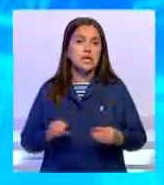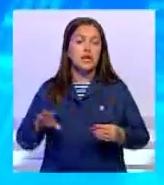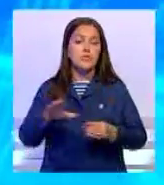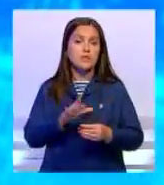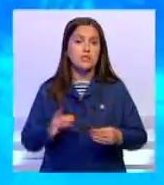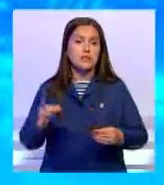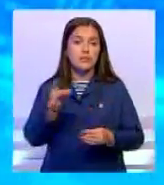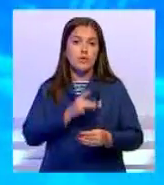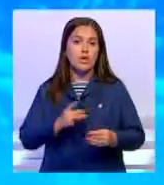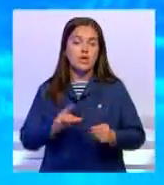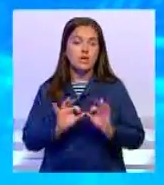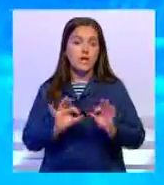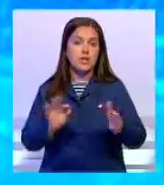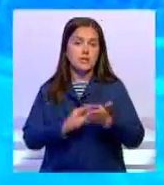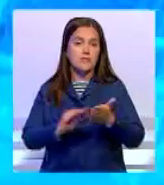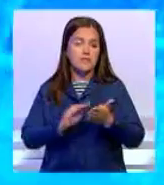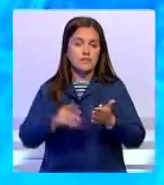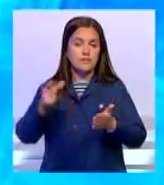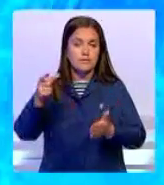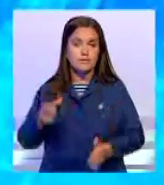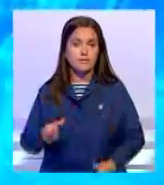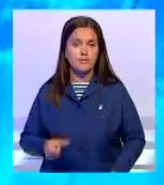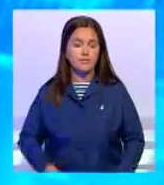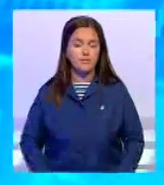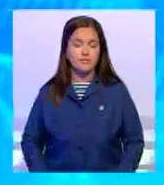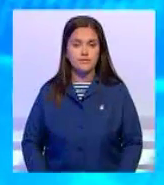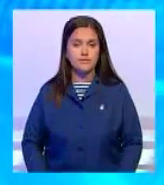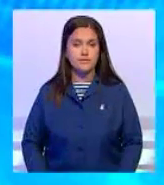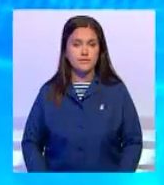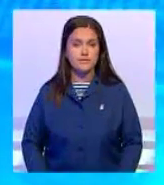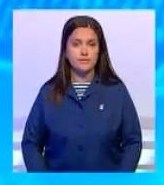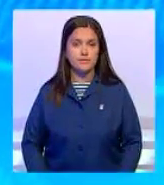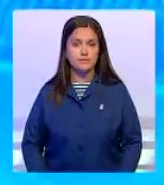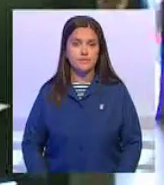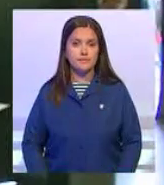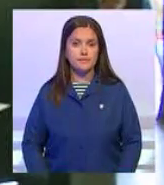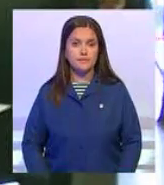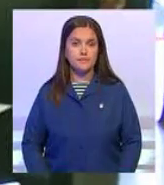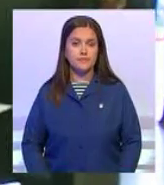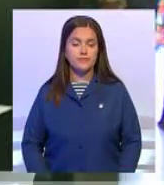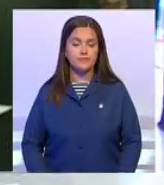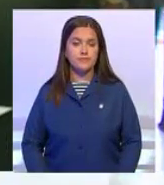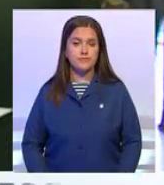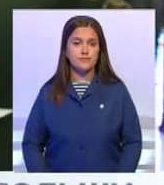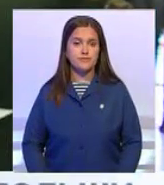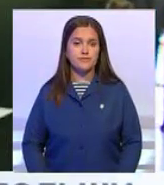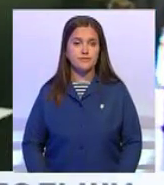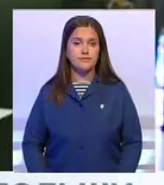Национальный день Европейской Республики, готова рассказать моя коллега Елена Шрайбер.